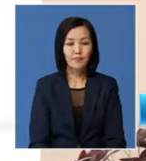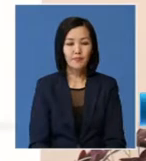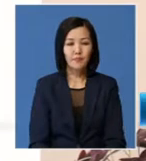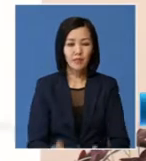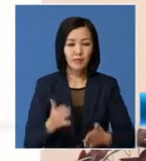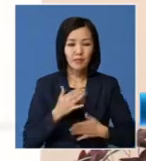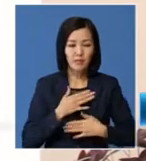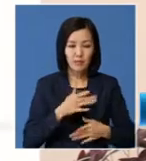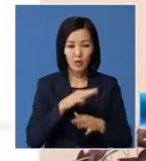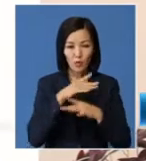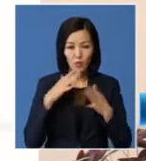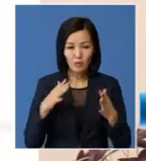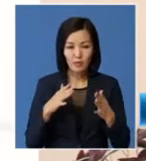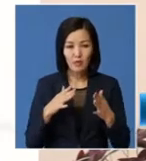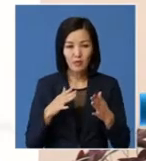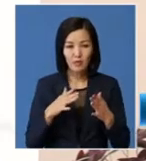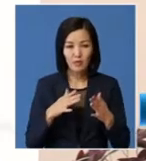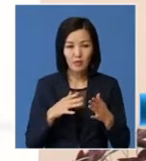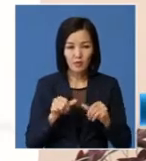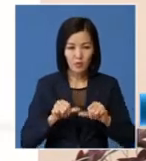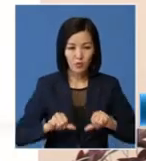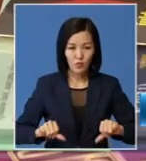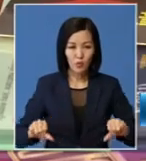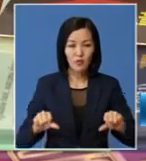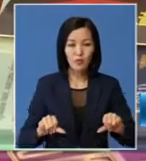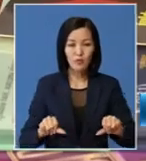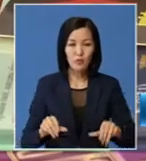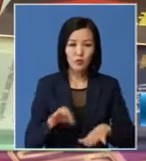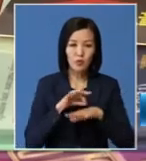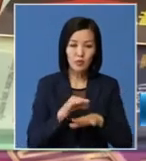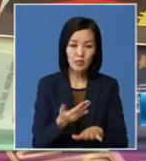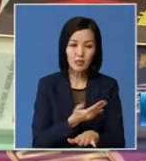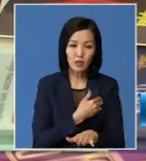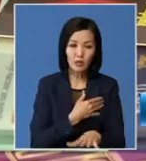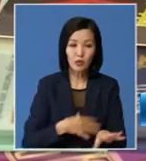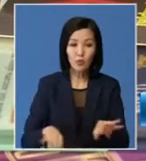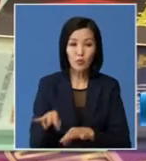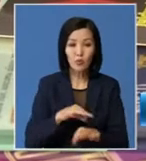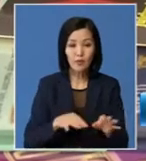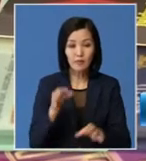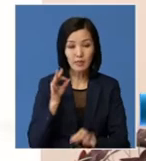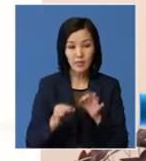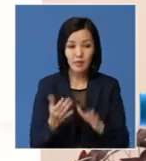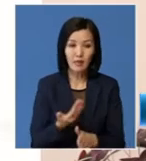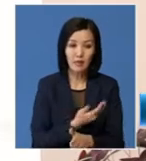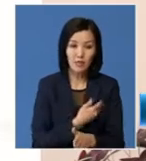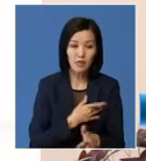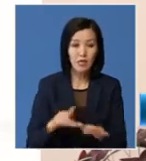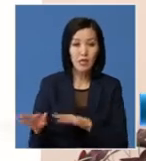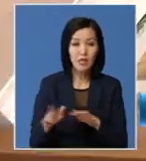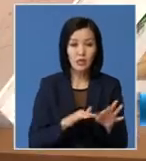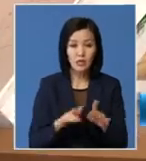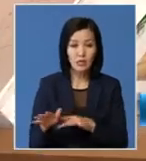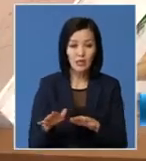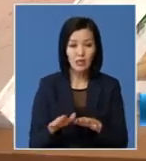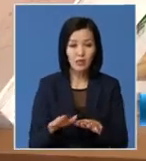Бізде көбінесе жаңағы дөңгелек стол өткізейікші, осында өзіміздің жобаларымызды талқылайықшы, іс-шараларды